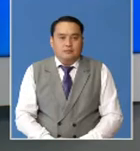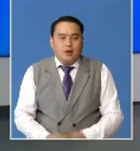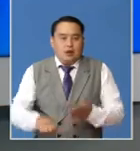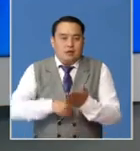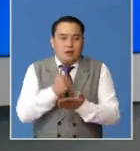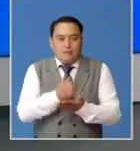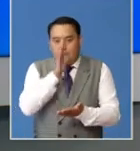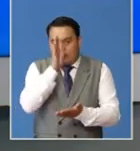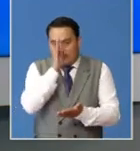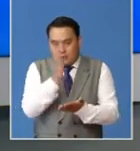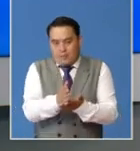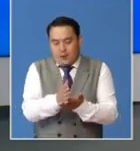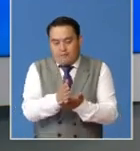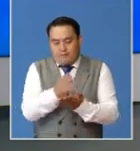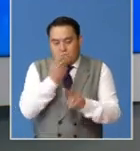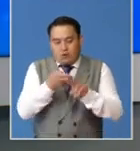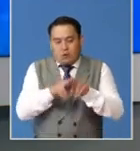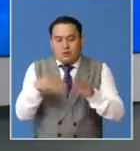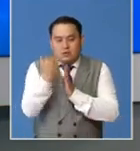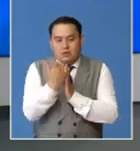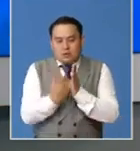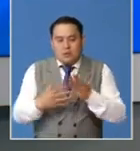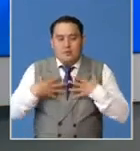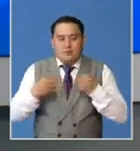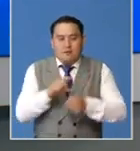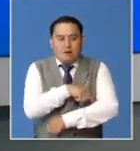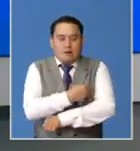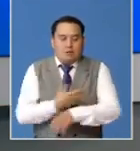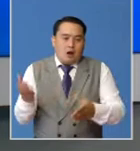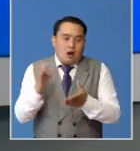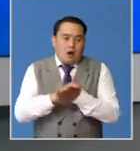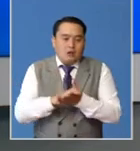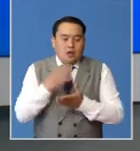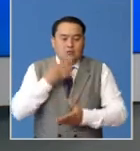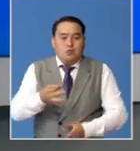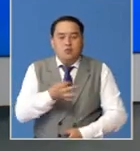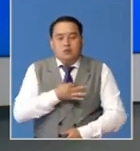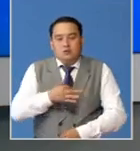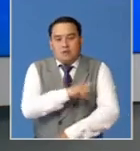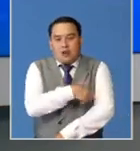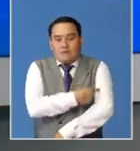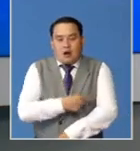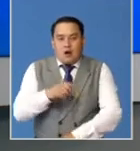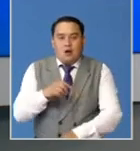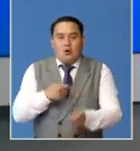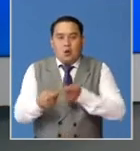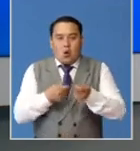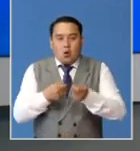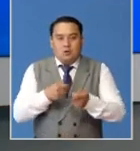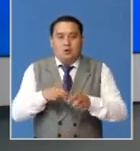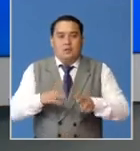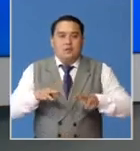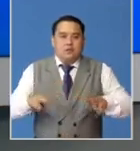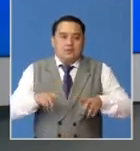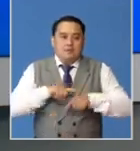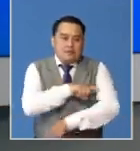С ключевыми направлениями модернизации системы здравоохранения ознакомились ЖТСУские врачи. Роль лекторов на себя взяли